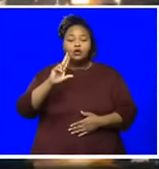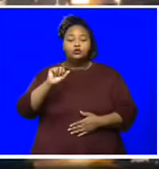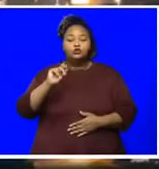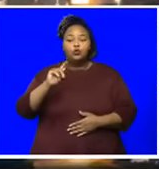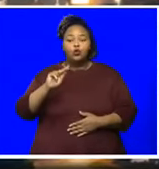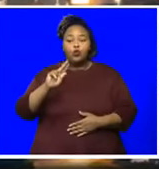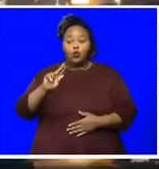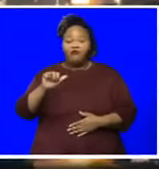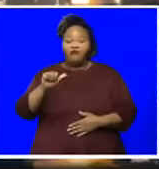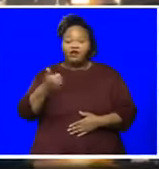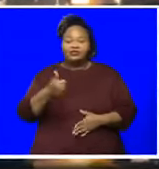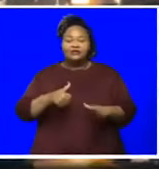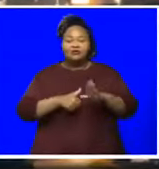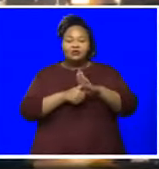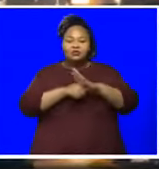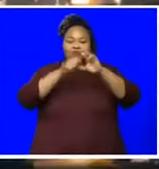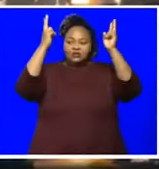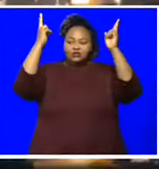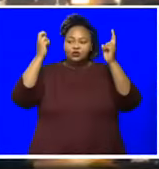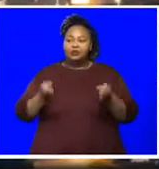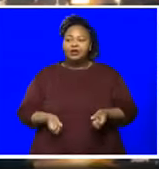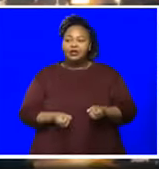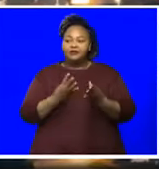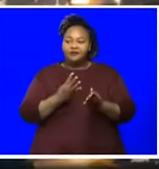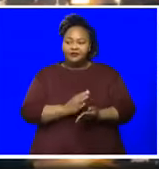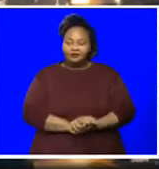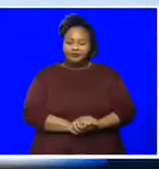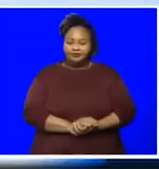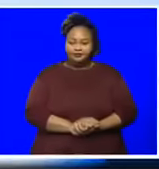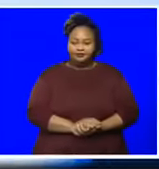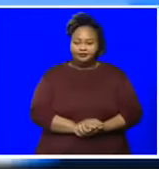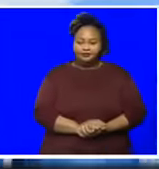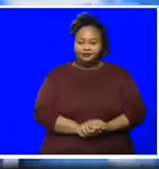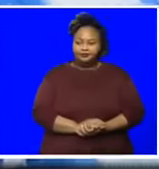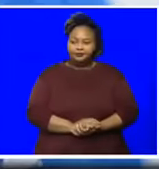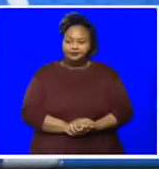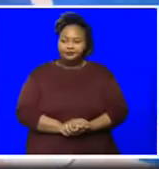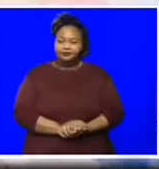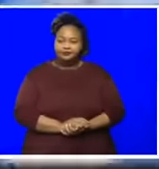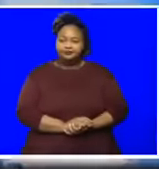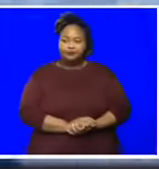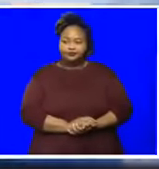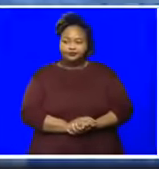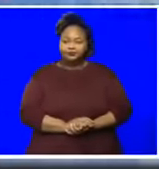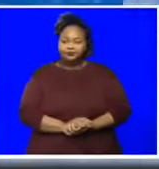namaxabiso wakangambule asiqala ngebuka dona ke nathi lethamba embili